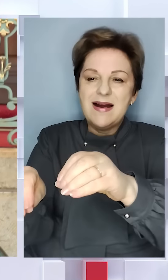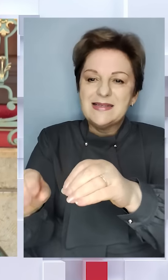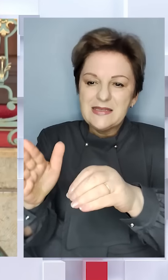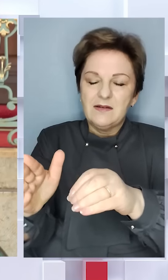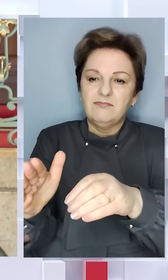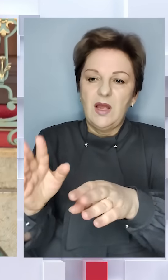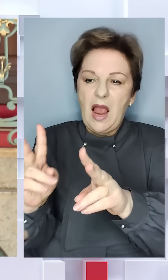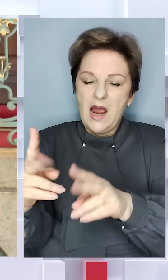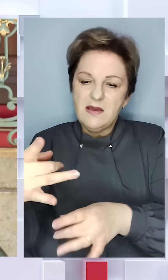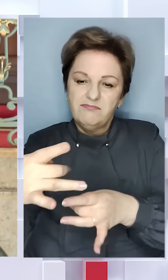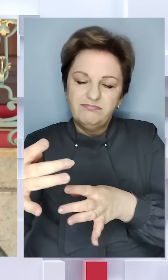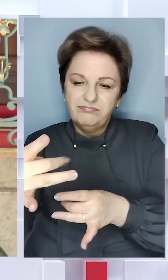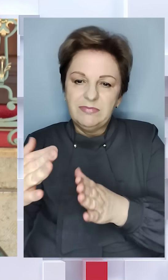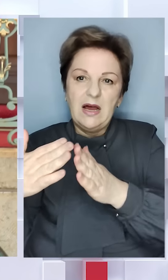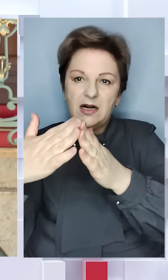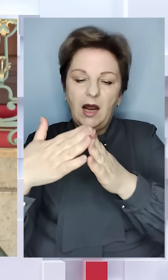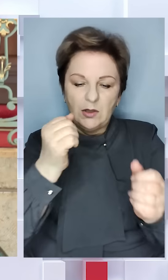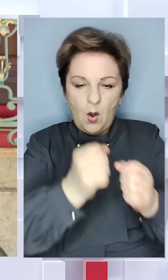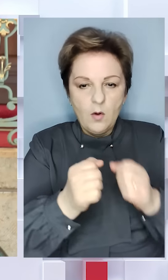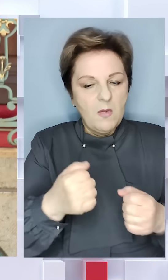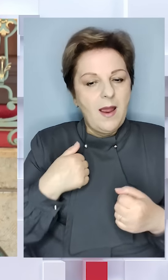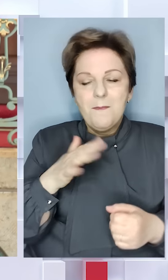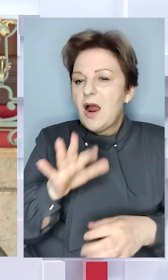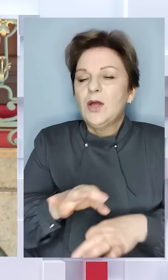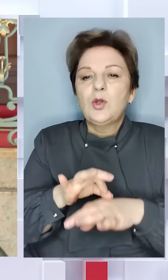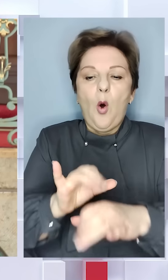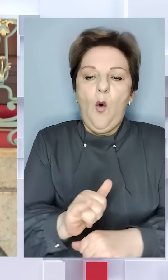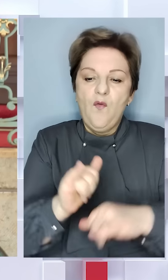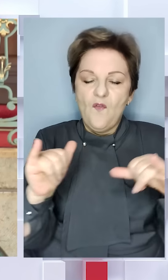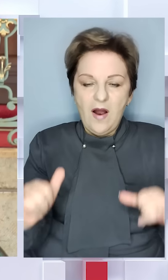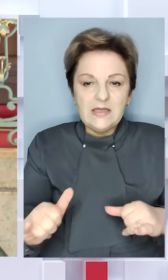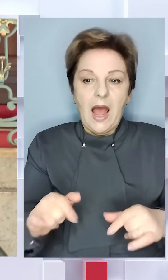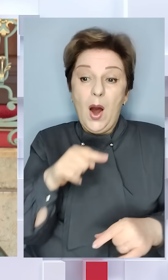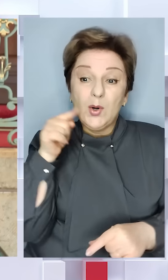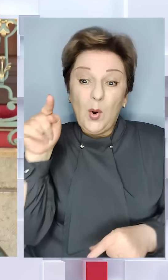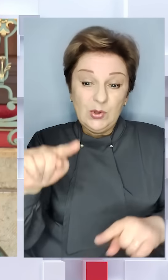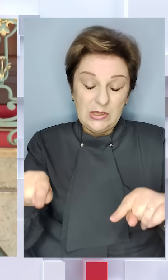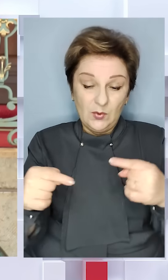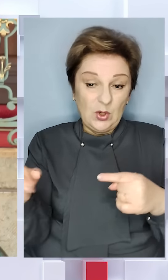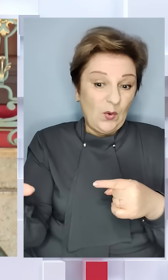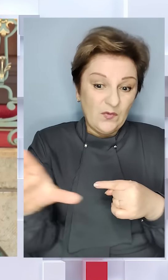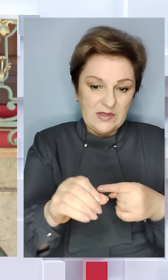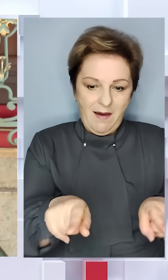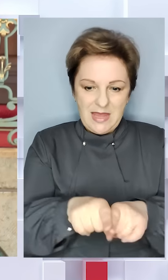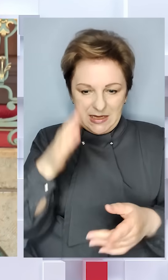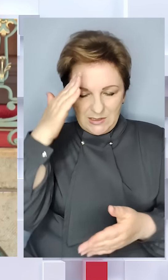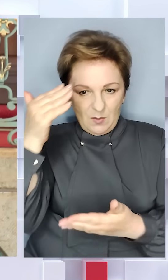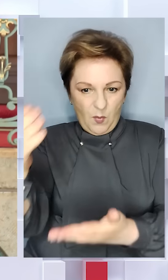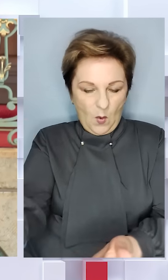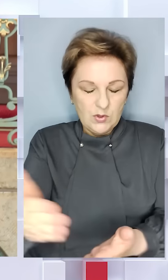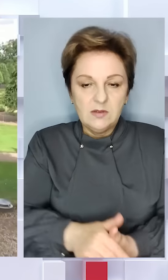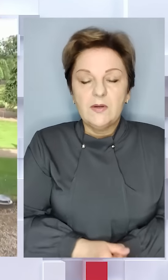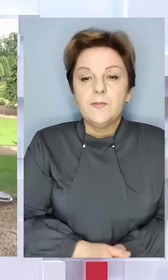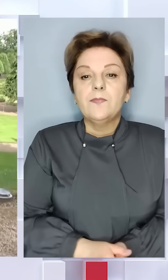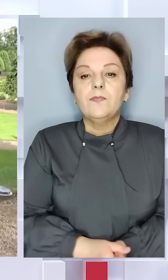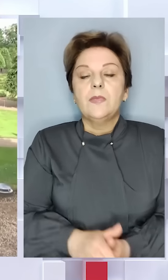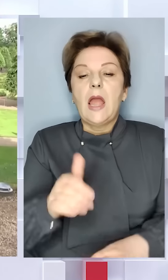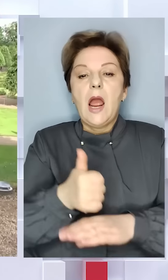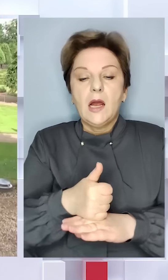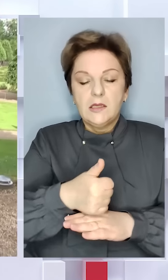ракетні обстріли. І я гадаю, ми не доводимо до ескалації, бо це Росія організовує усе у такий спосіб.